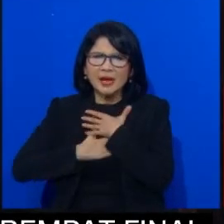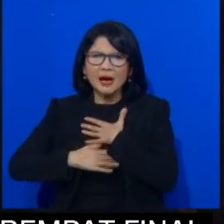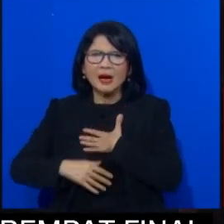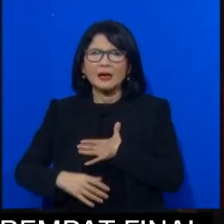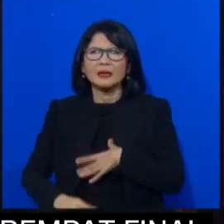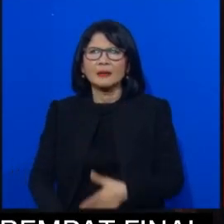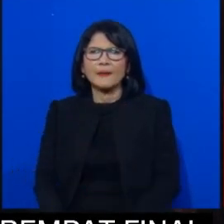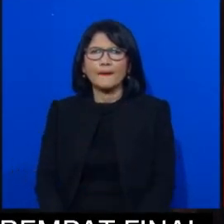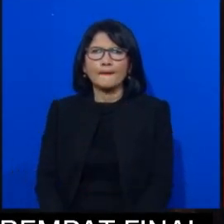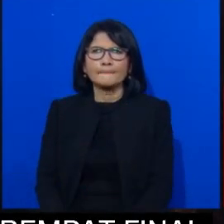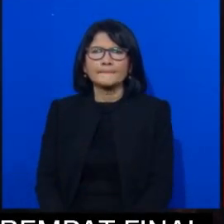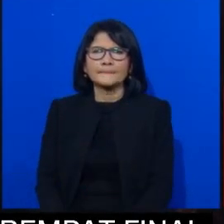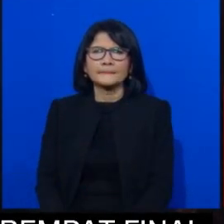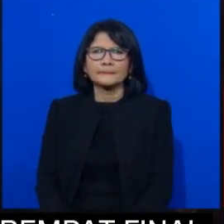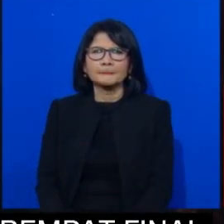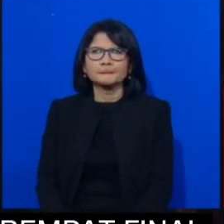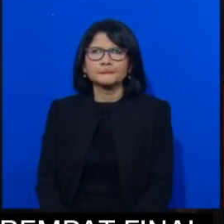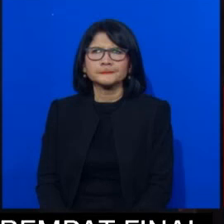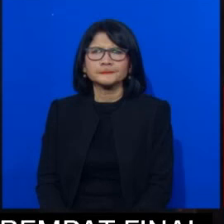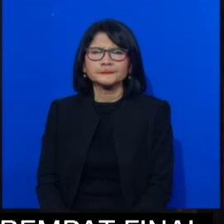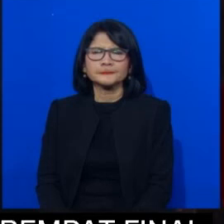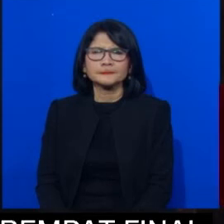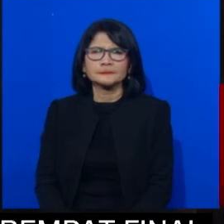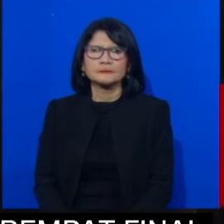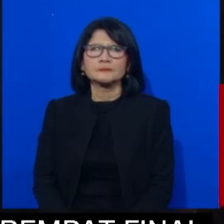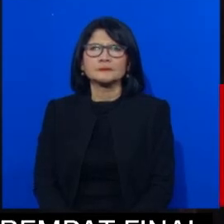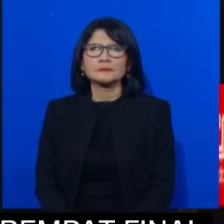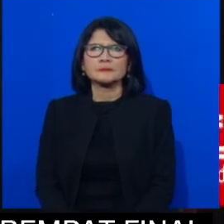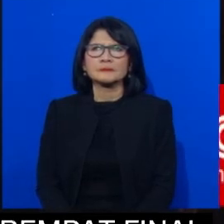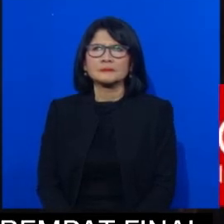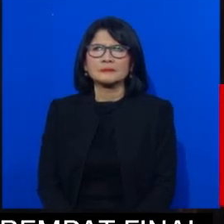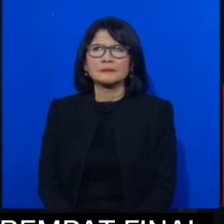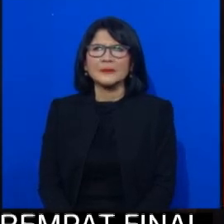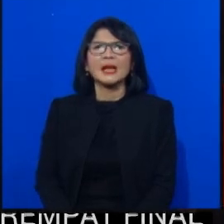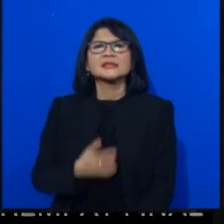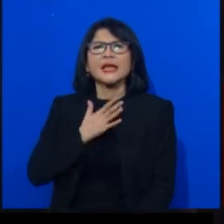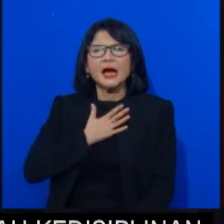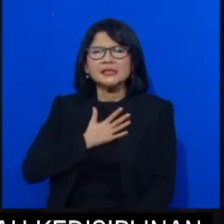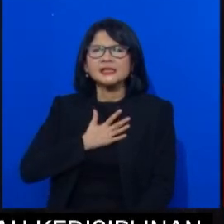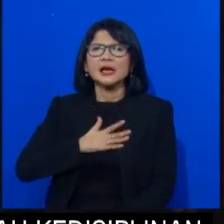dengan bapaknya nggak, jangan kerja, gimana nggak kerja.